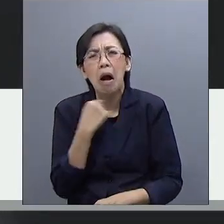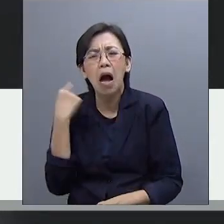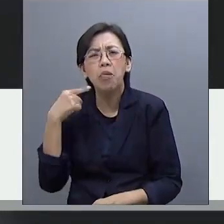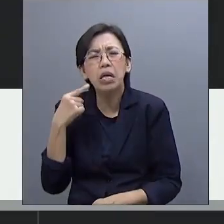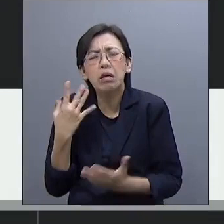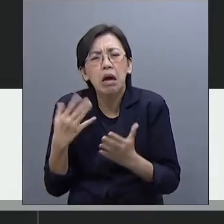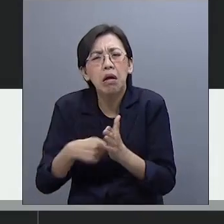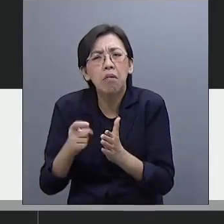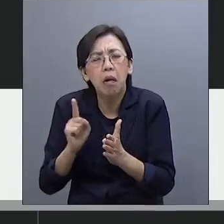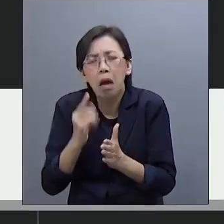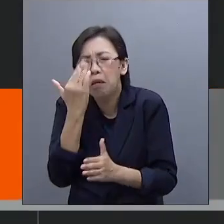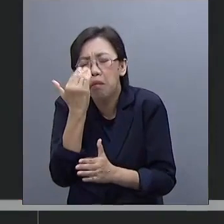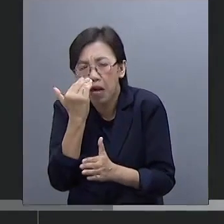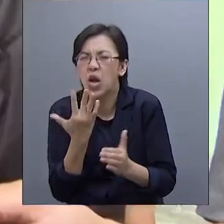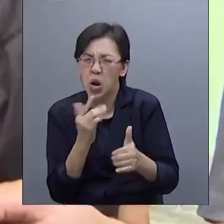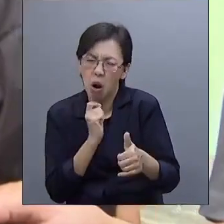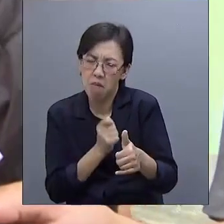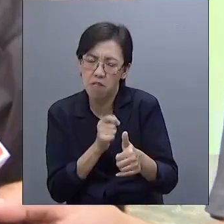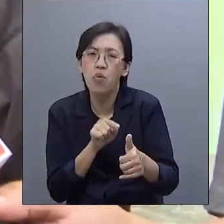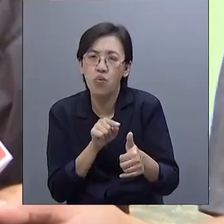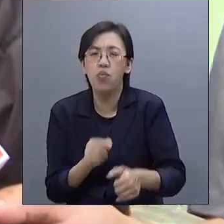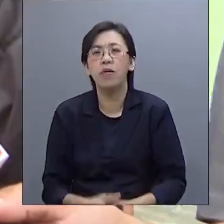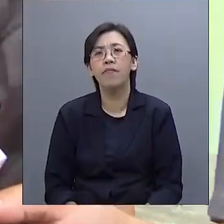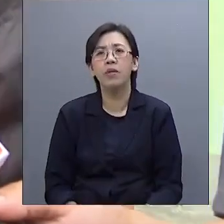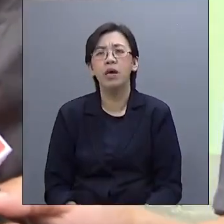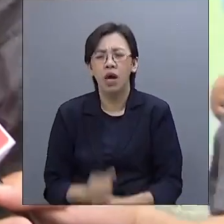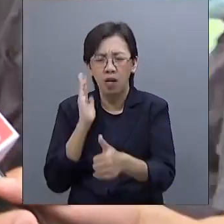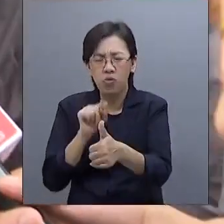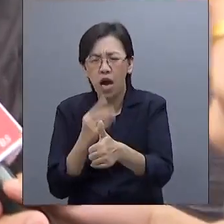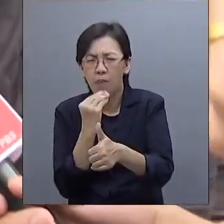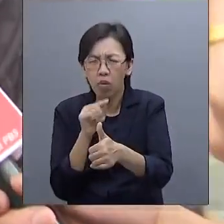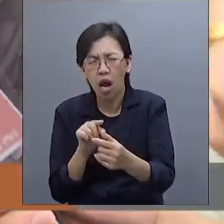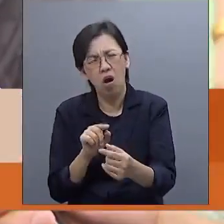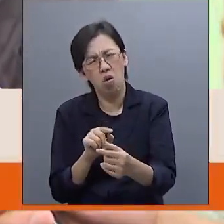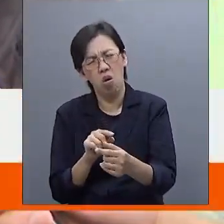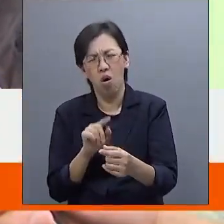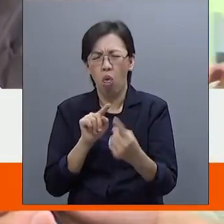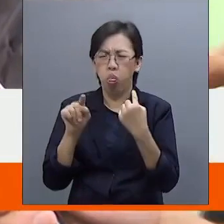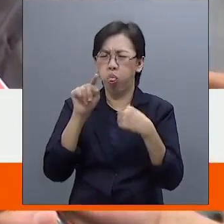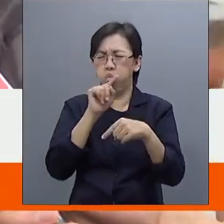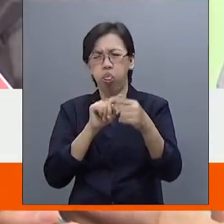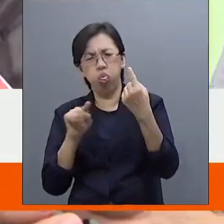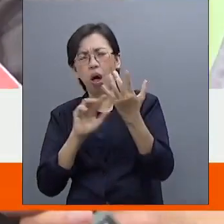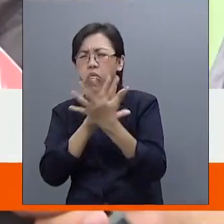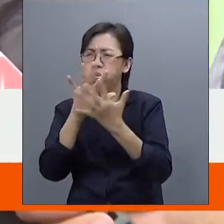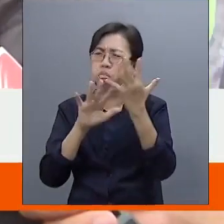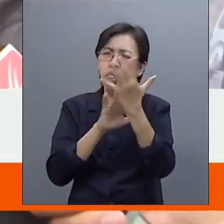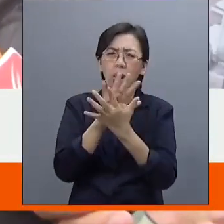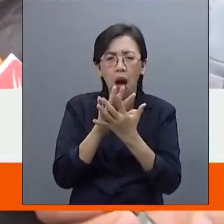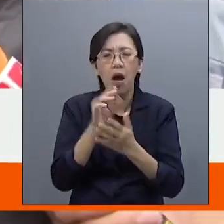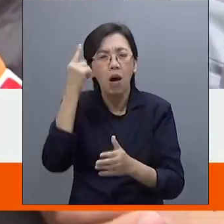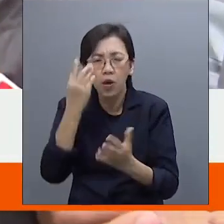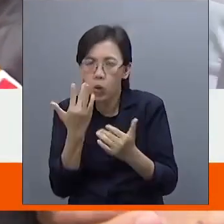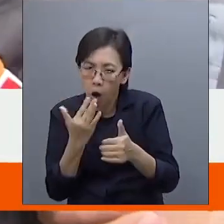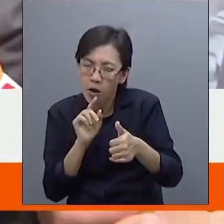าตกรรมค่ะ ก็ตอนนี้ยังให้การสับสนอยู่ฮะเดี๋ยวกำลังเรียบเรียงอยู่ว่าขั้นตอนเขายังไงเขาพา